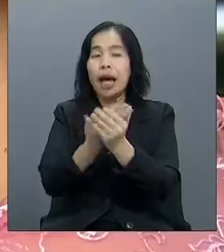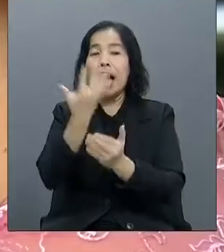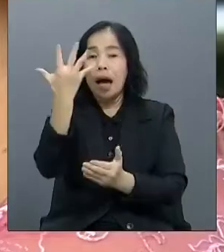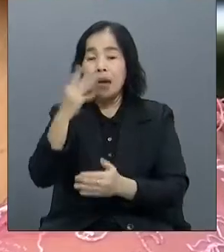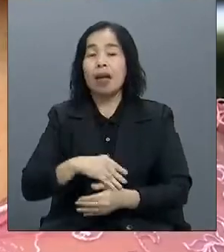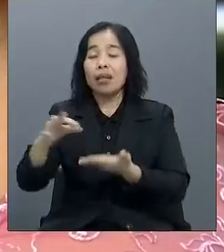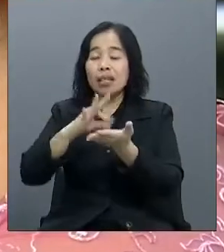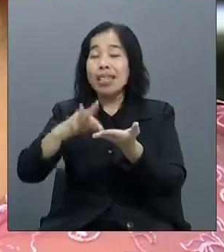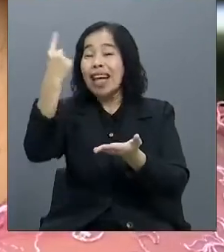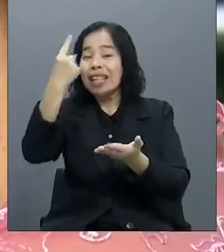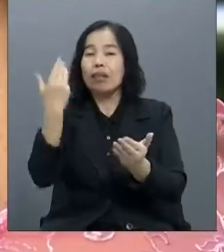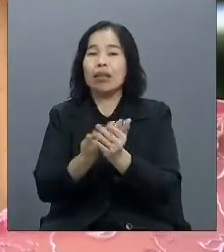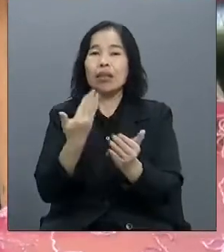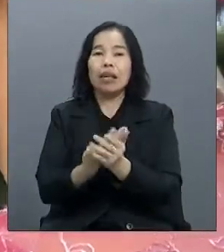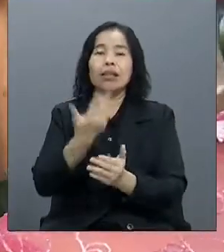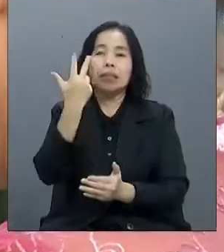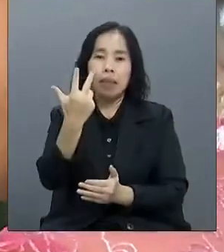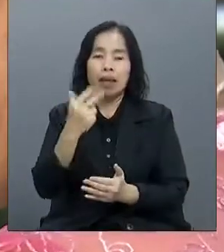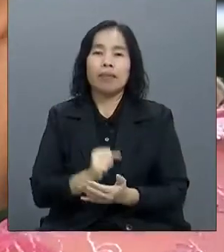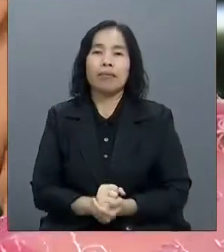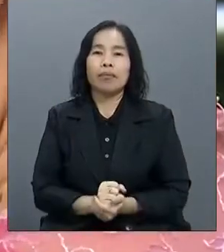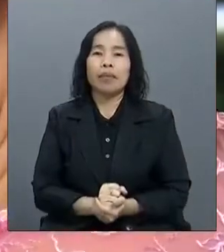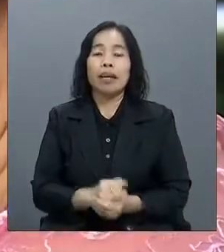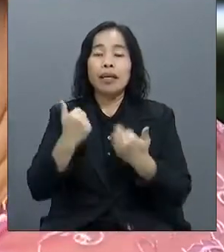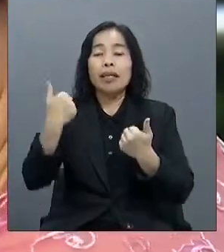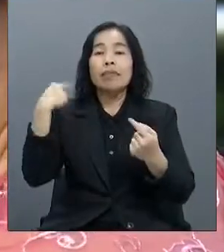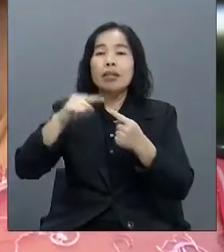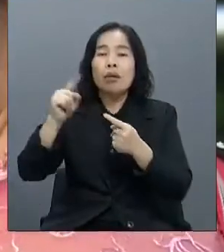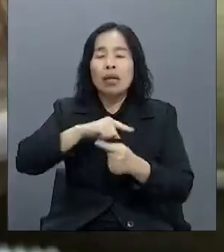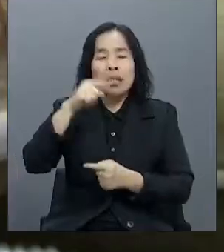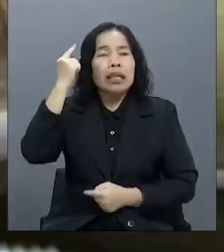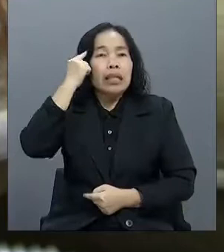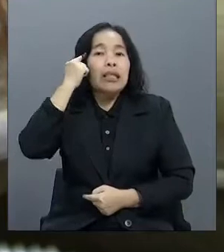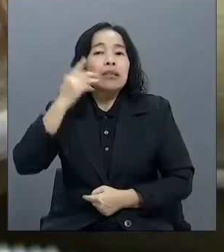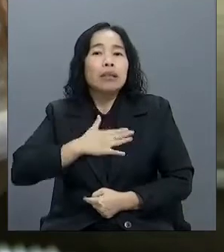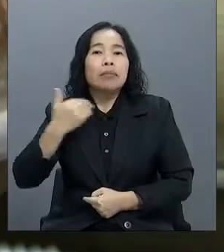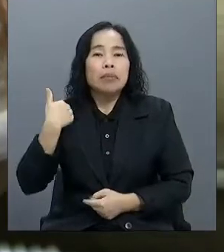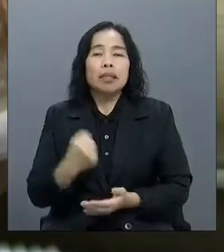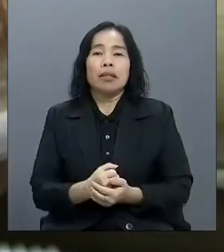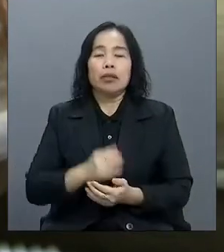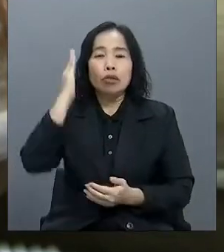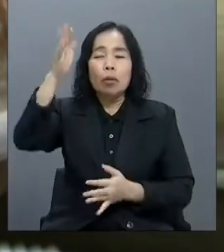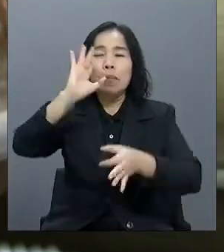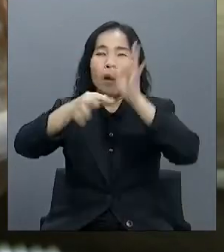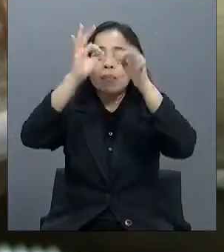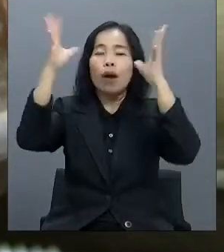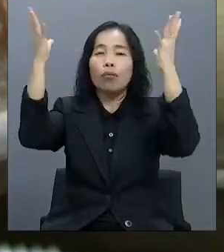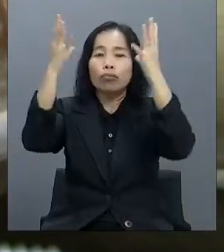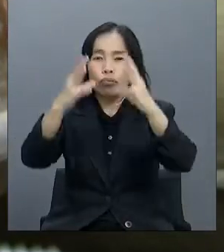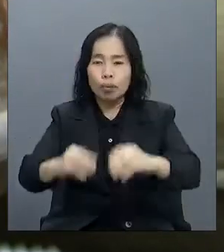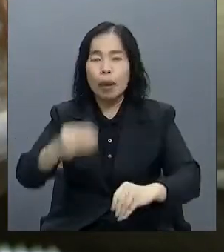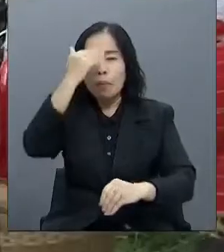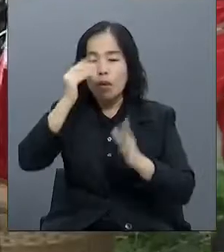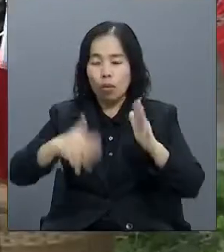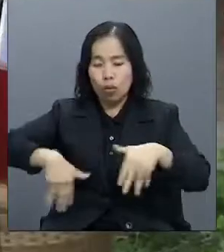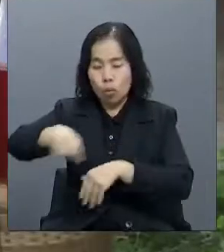ทโดยหลังจากนี้ก็จะมีความเชื่อเช่นกันว่าการเผาป่าจะลดน้อยลงเนื่องจากชาวบ้านรับรู้ถึงมูลค่าของ